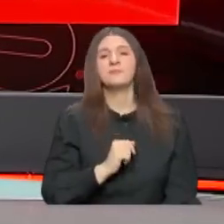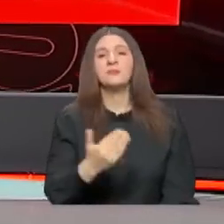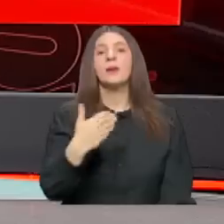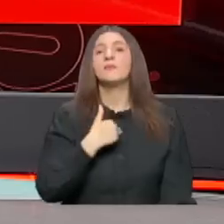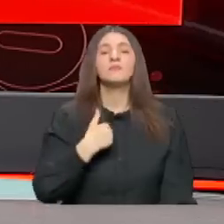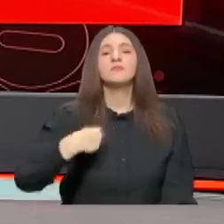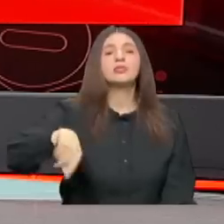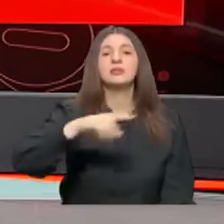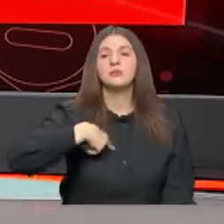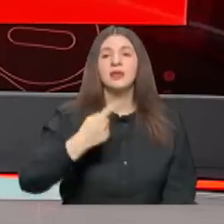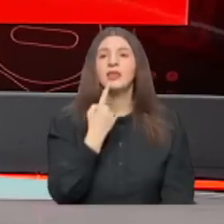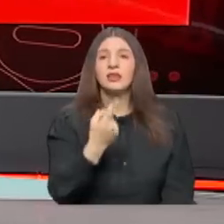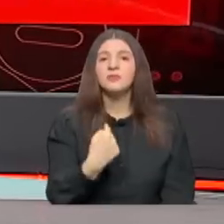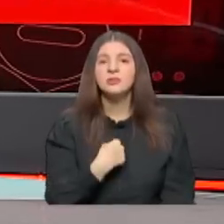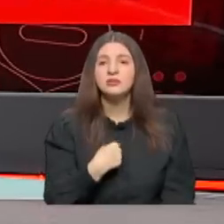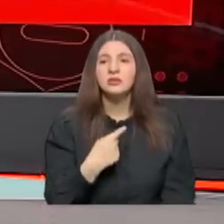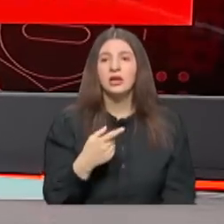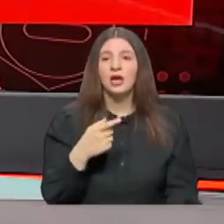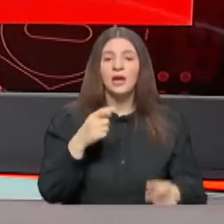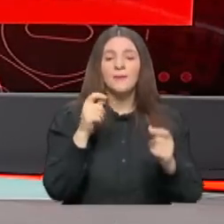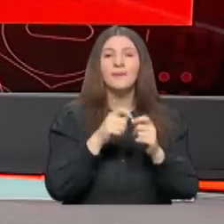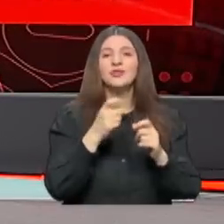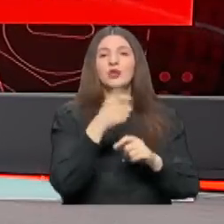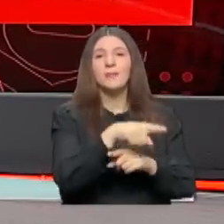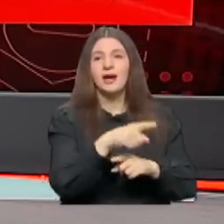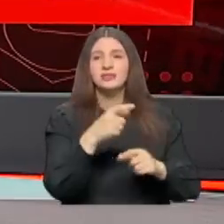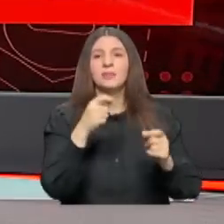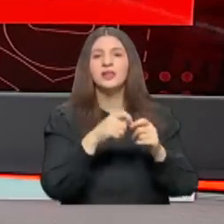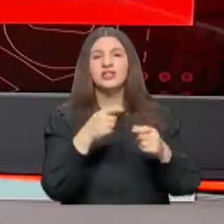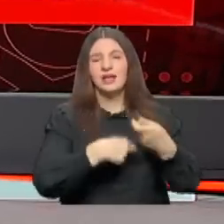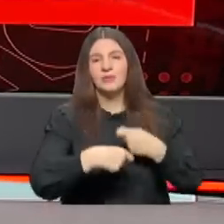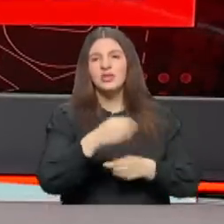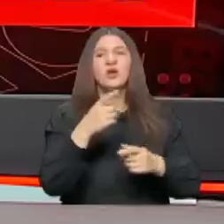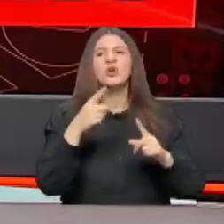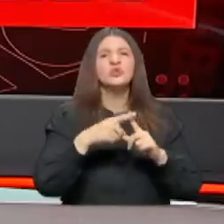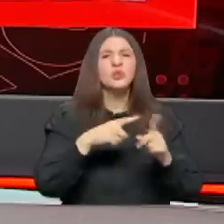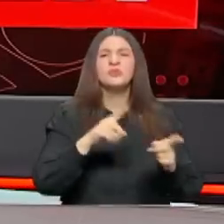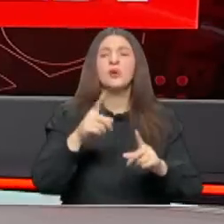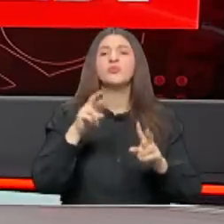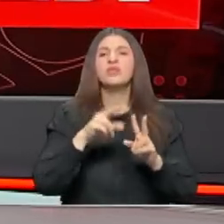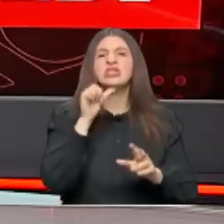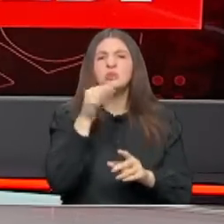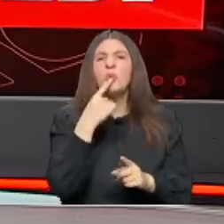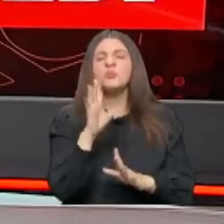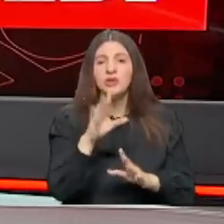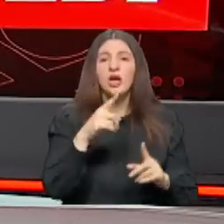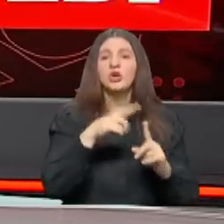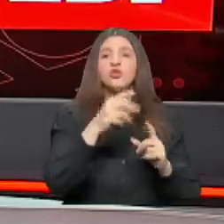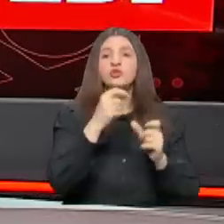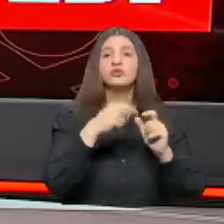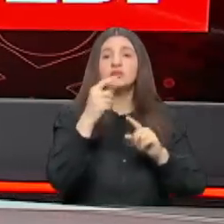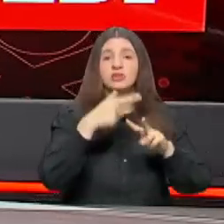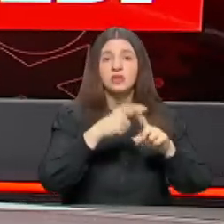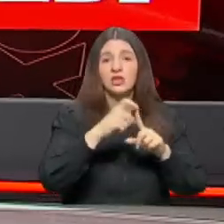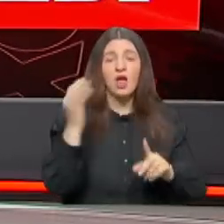bizim ne dedik biz? Beşik uleması, beşik sermayesi, TÜSİAD, MÜSİAD neyse MÜSİAD hiç konuşmuyor da. TÜSİAD'ın aklı başına